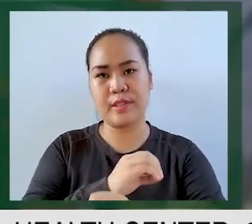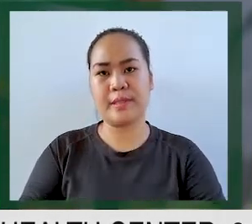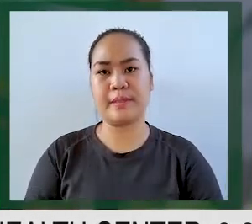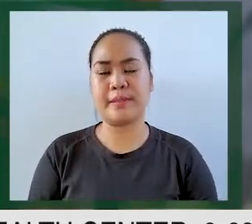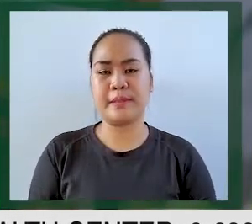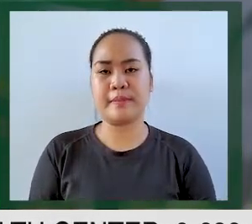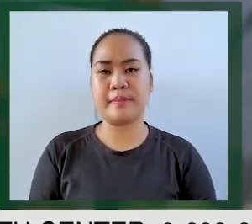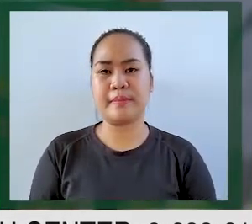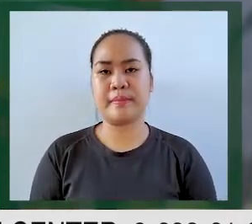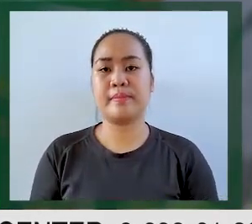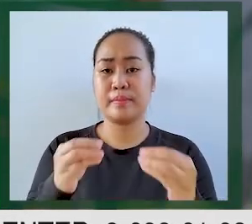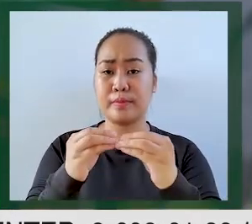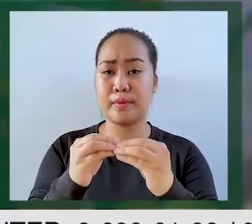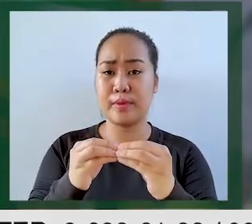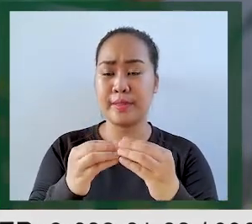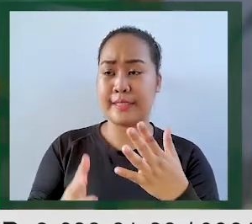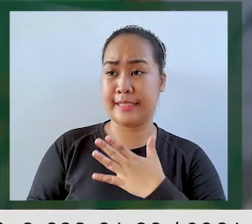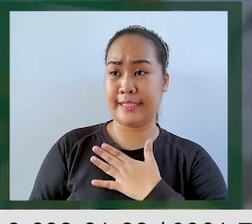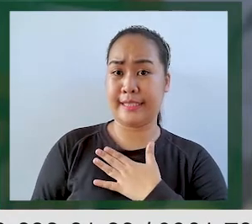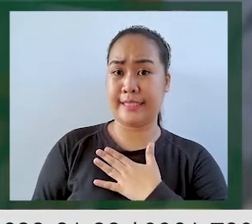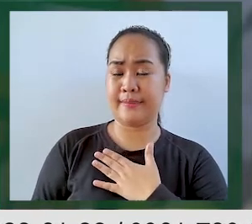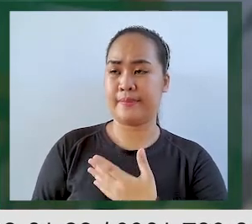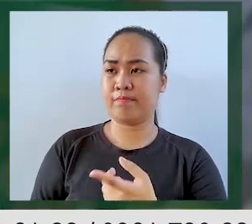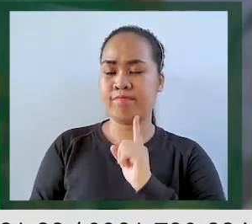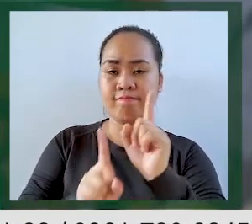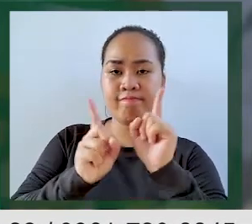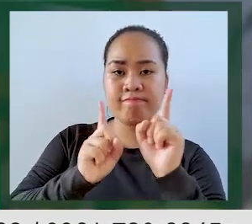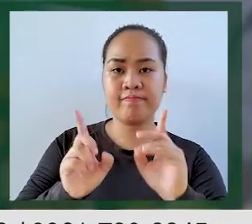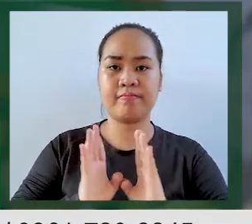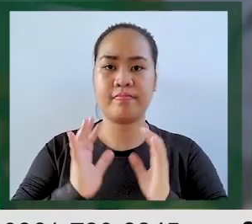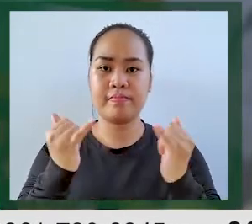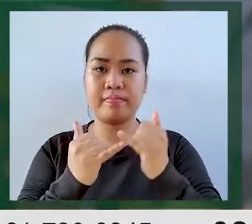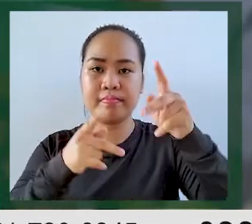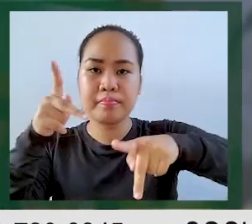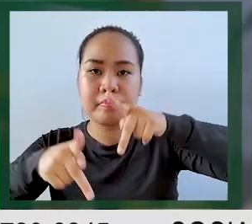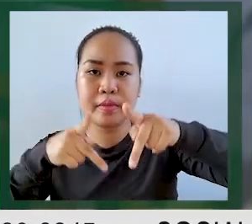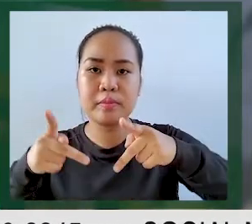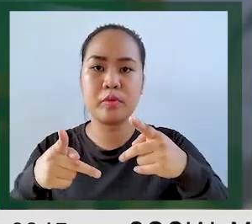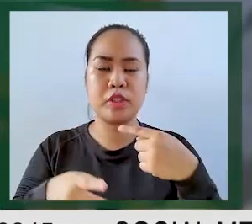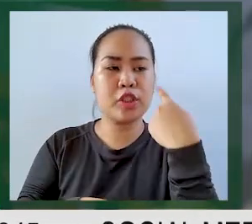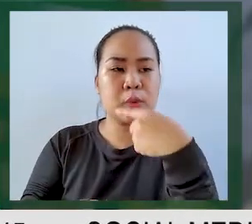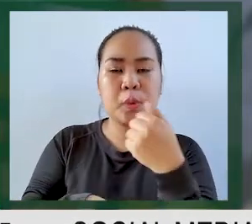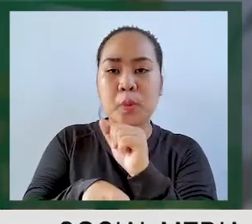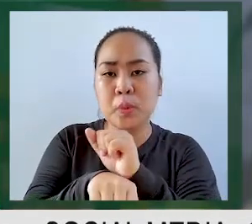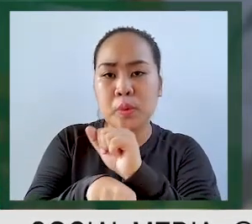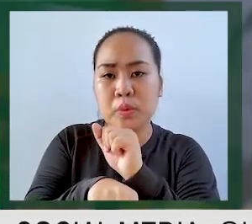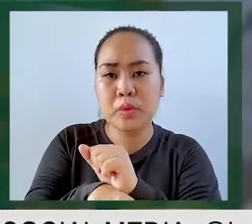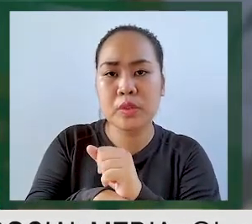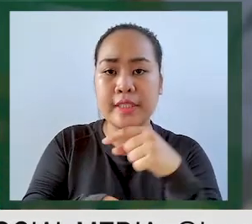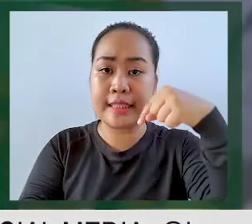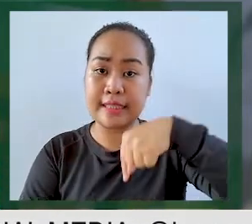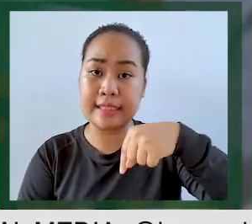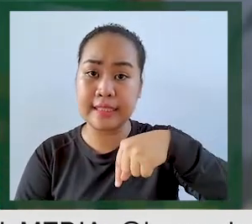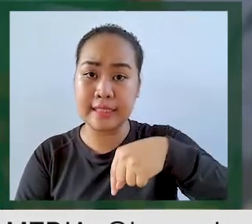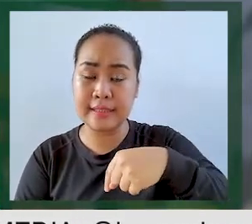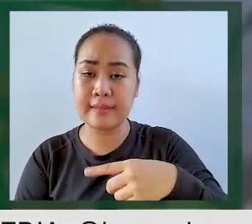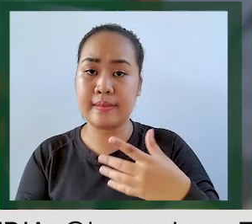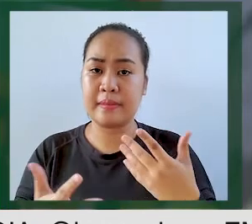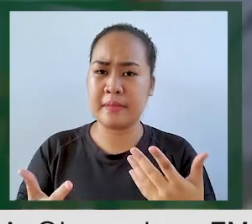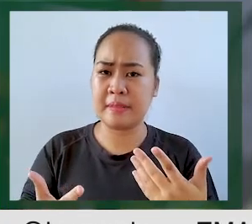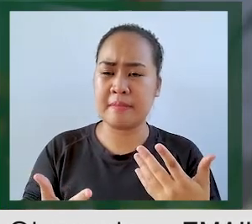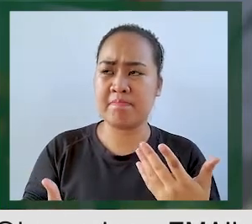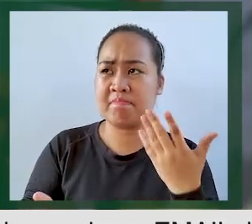kayong tingin nyo na kailangan i-correct, no, or i-improve, no, communicate nyo lang sa inyong mga admins or sa